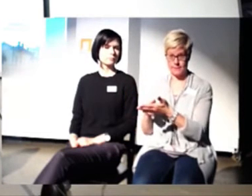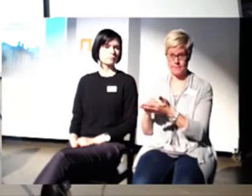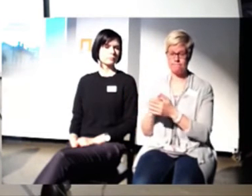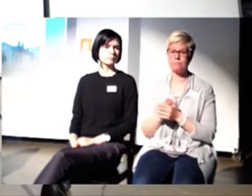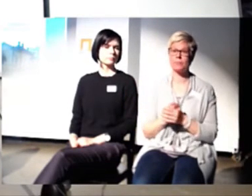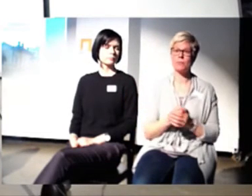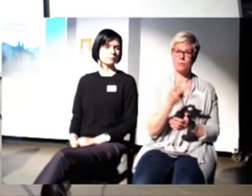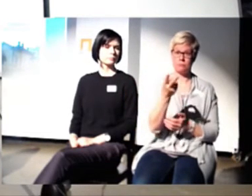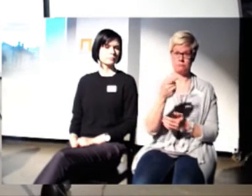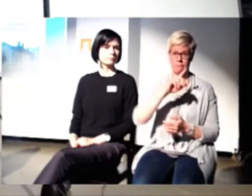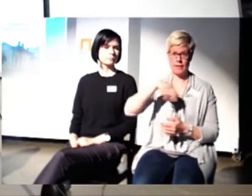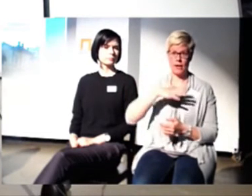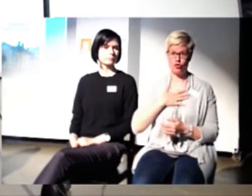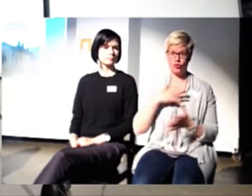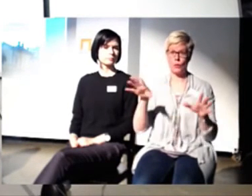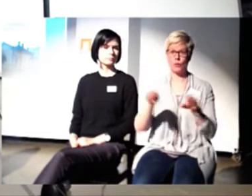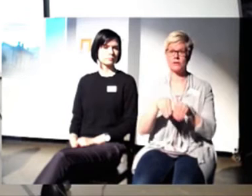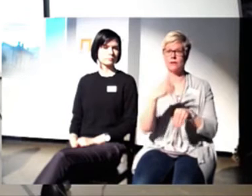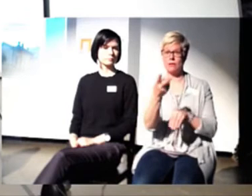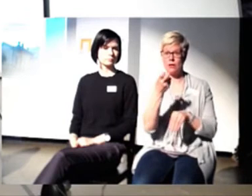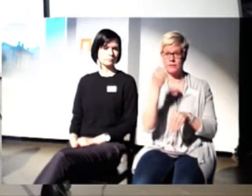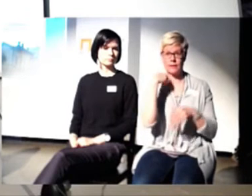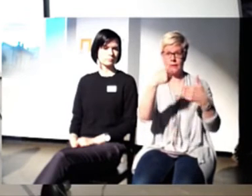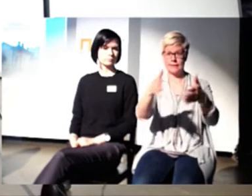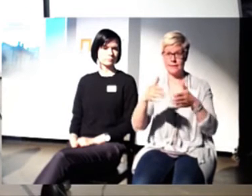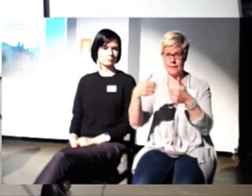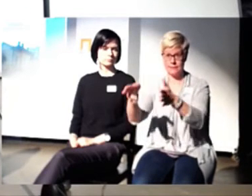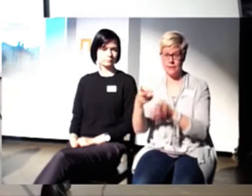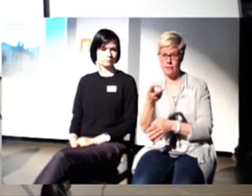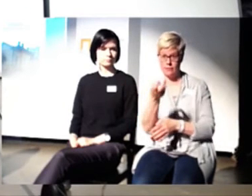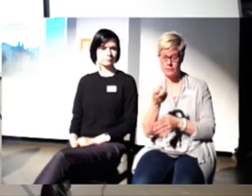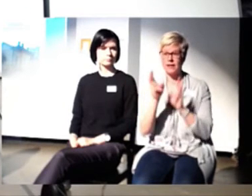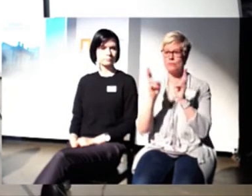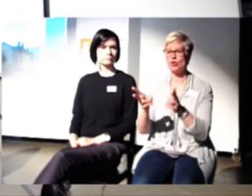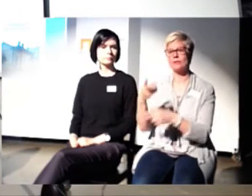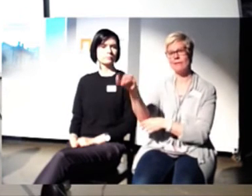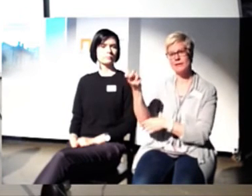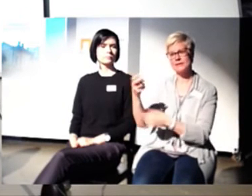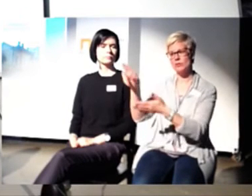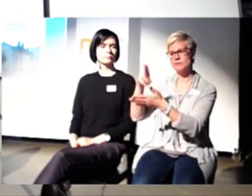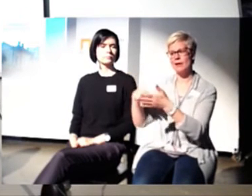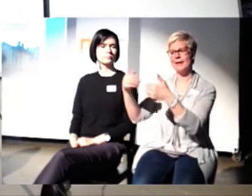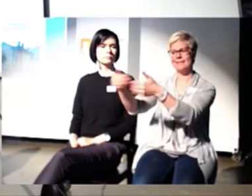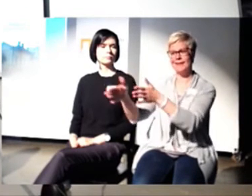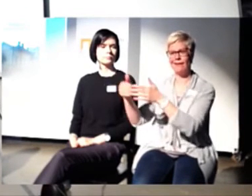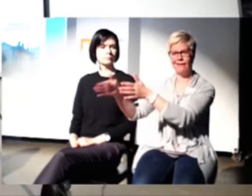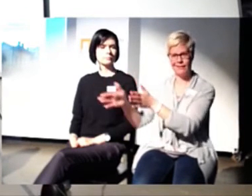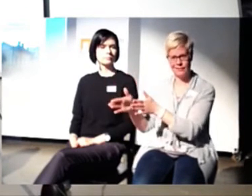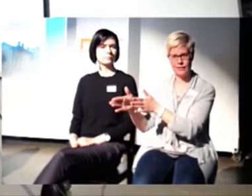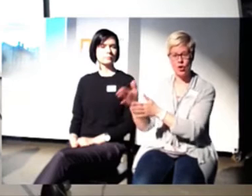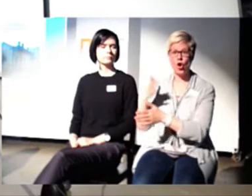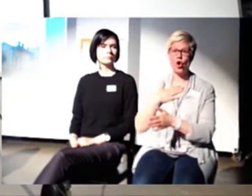meillä on kaksi residenssiä. Meillä on myös kaksi galleriaa tai taidetilaa. Meidän taidetilamme